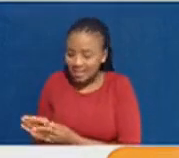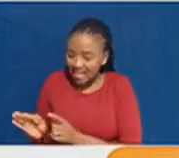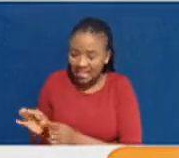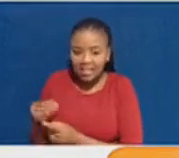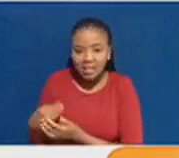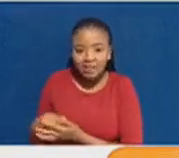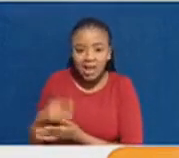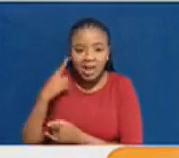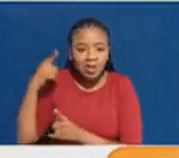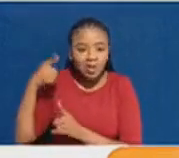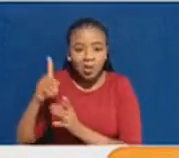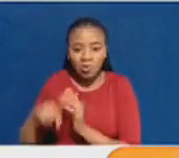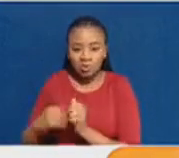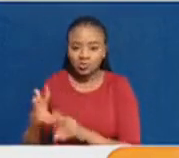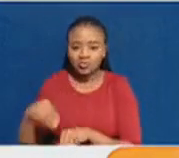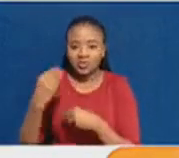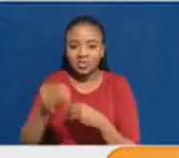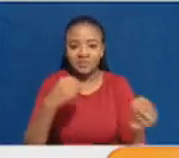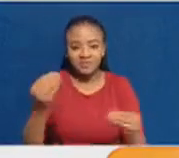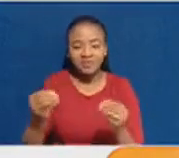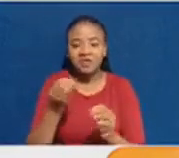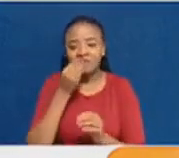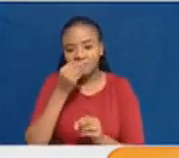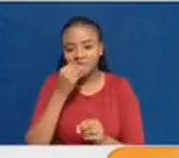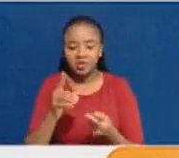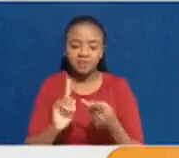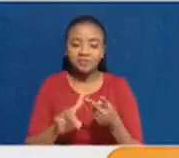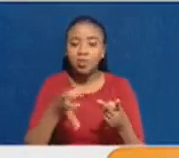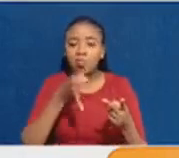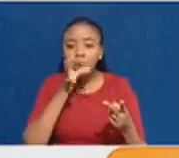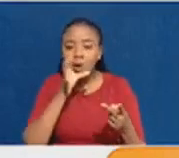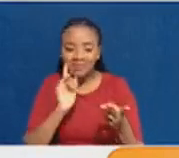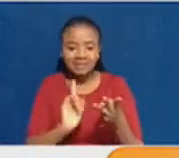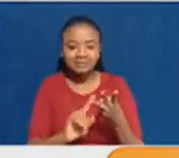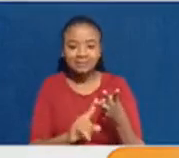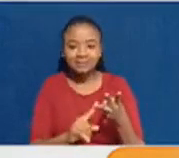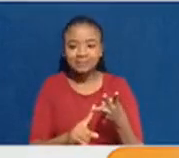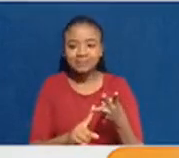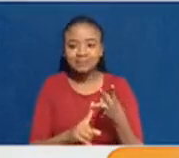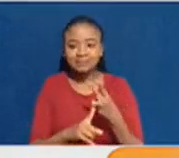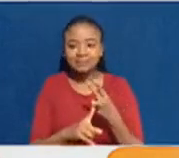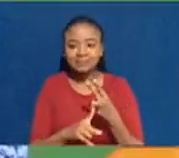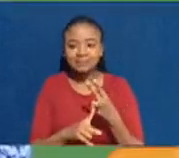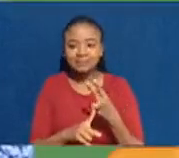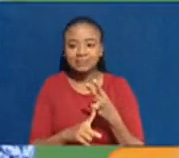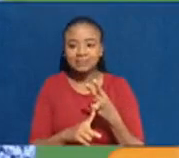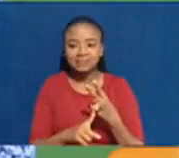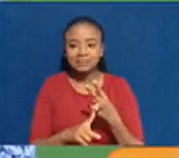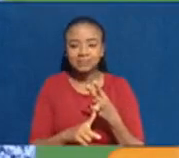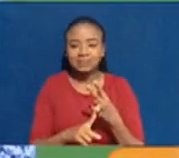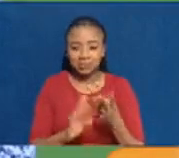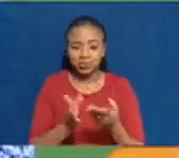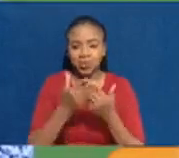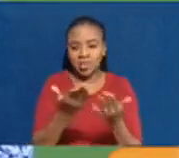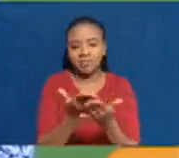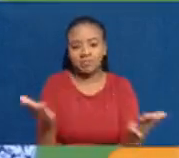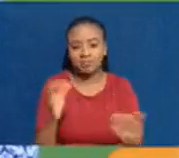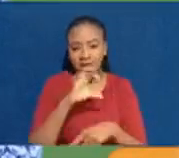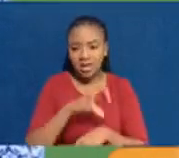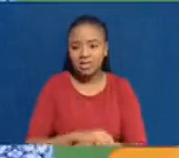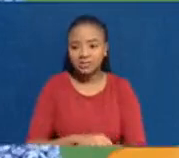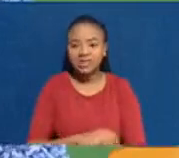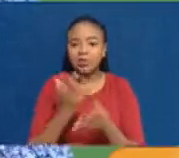kupatia watu wetu chakula, maji na chakula ya mifugo. Lazima tufukuze aibu